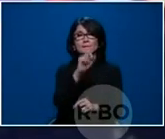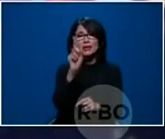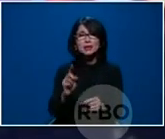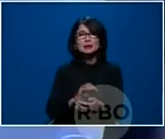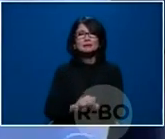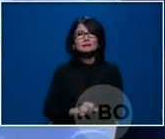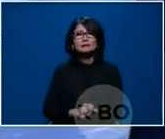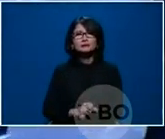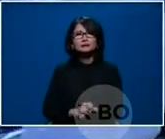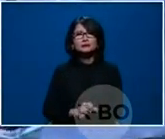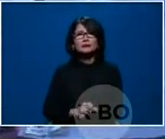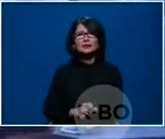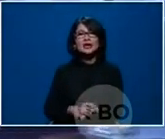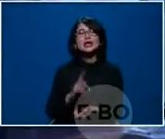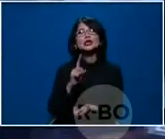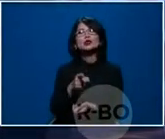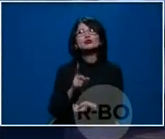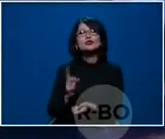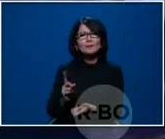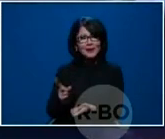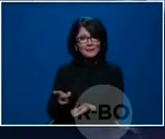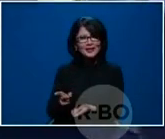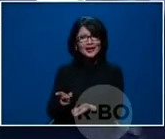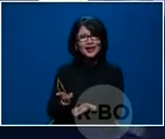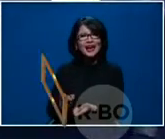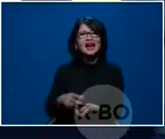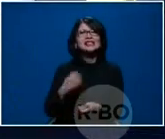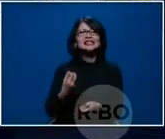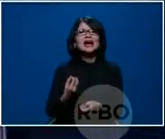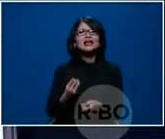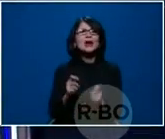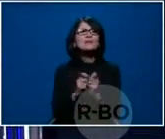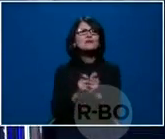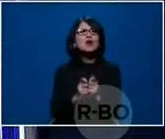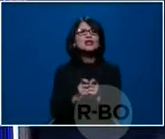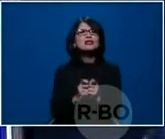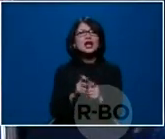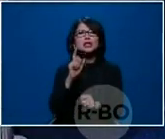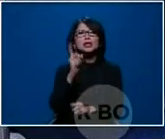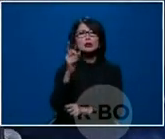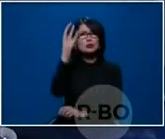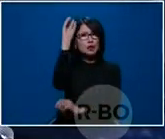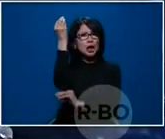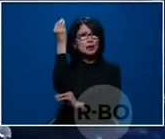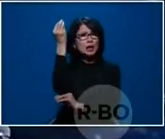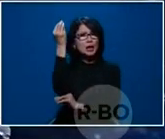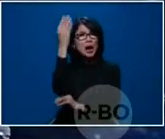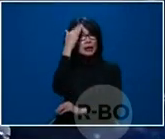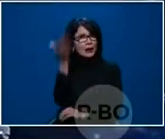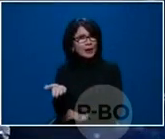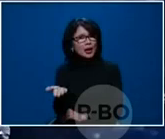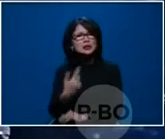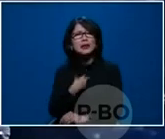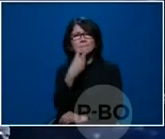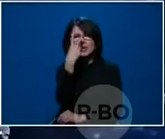silakan itu sebabnya saya mengeluarkan satu Jakarta kenapa karena saya melihat